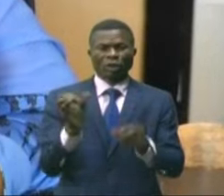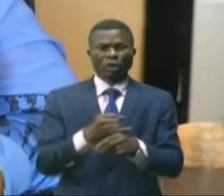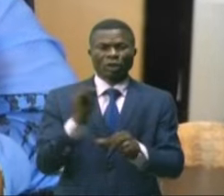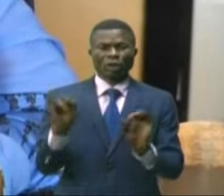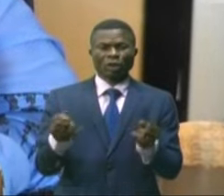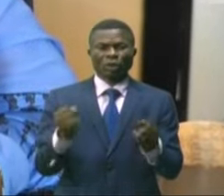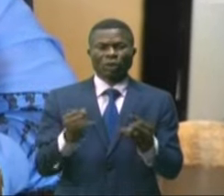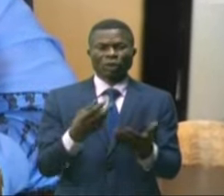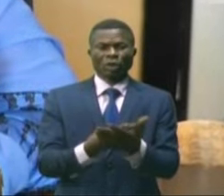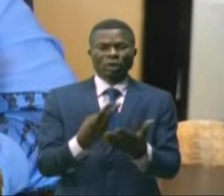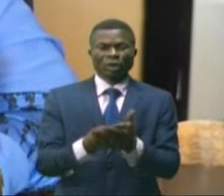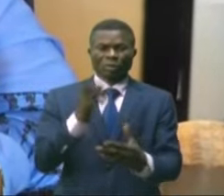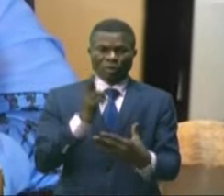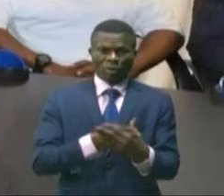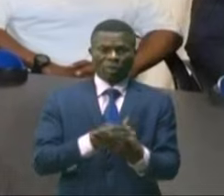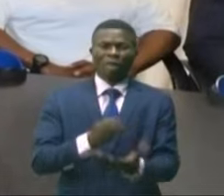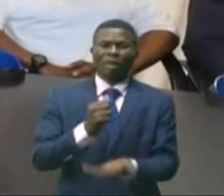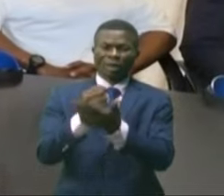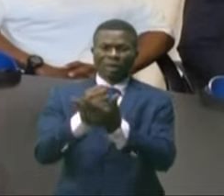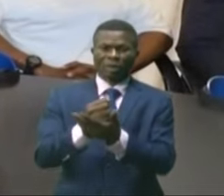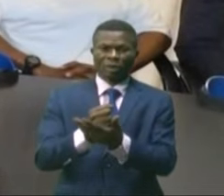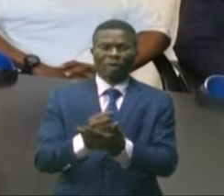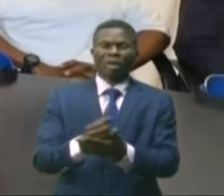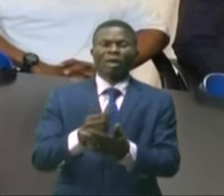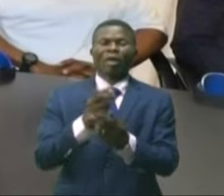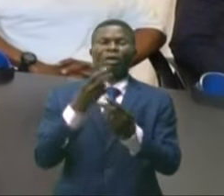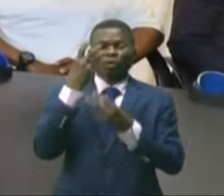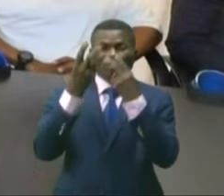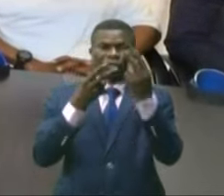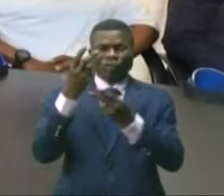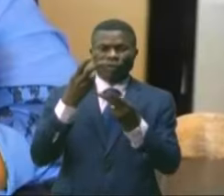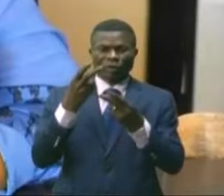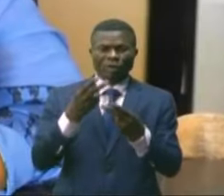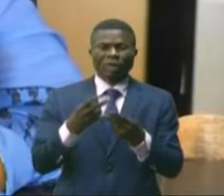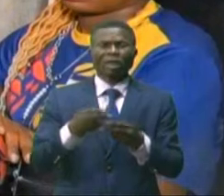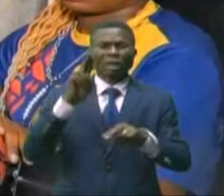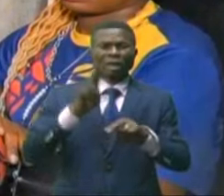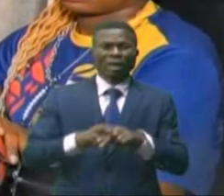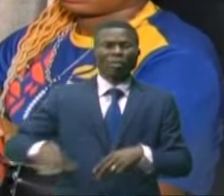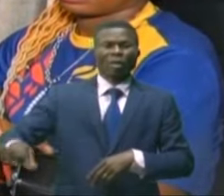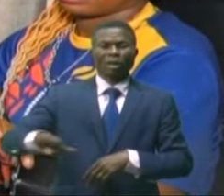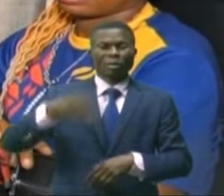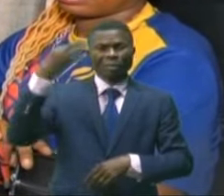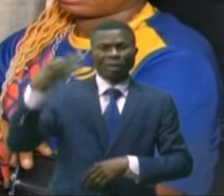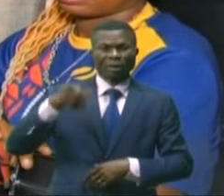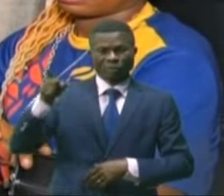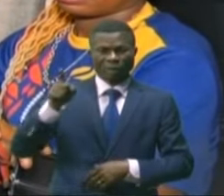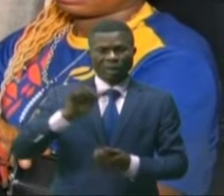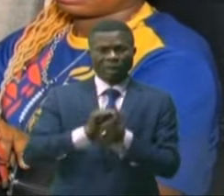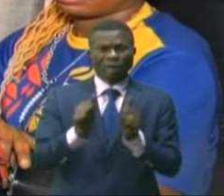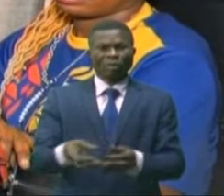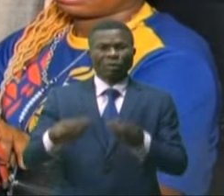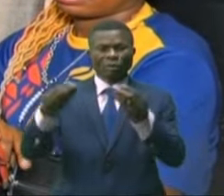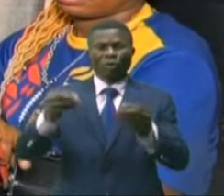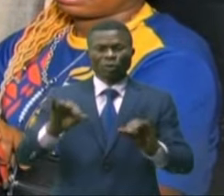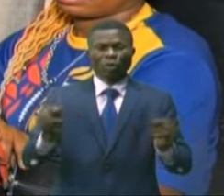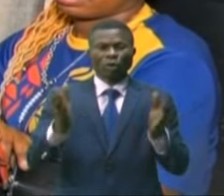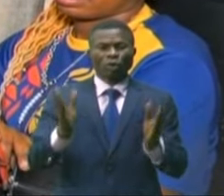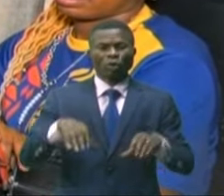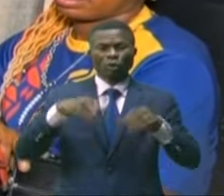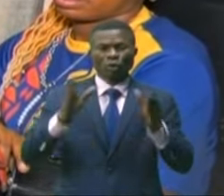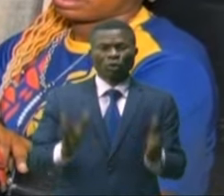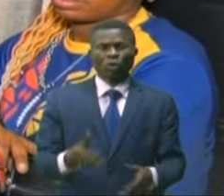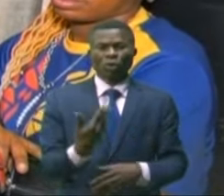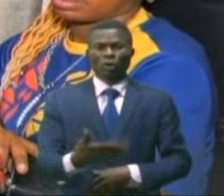et moyens de va rendre compétitifs les séjours des athlètes congolais à Paris. Il est aussi question d'équiper les athlètes congolais